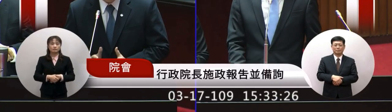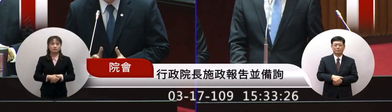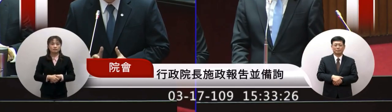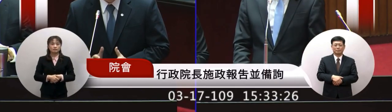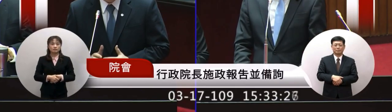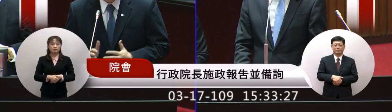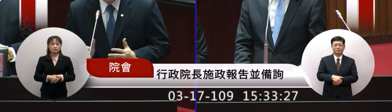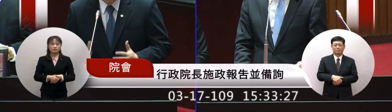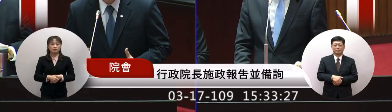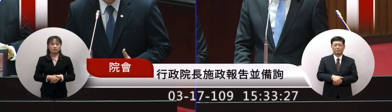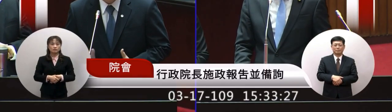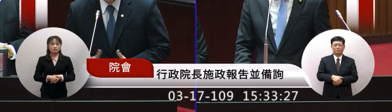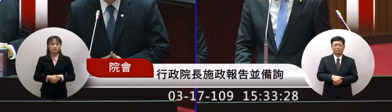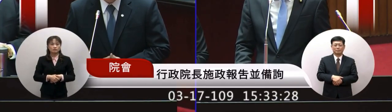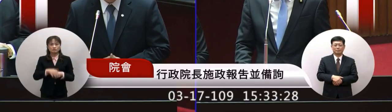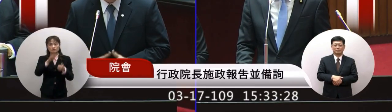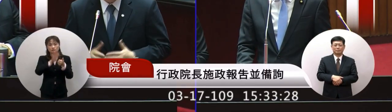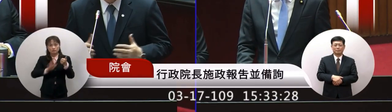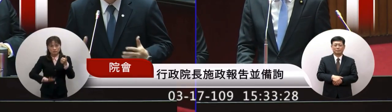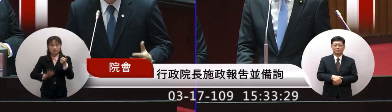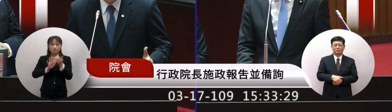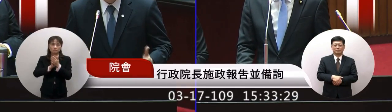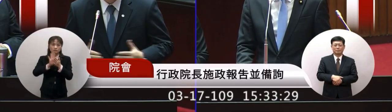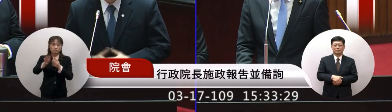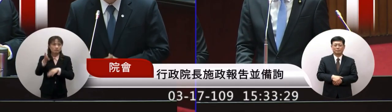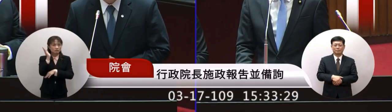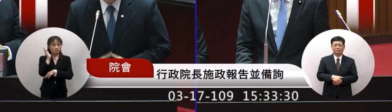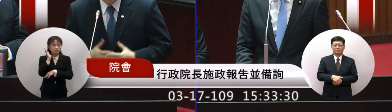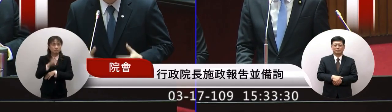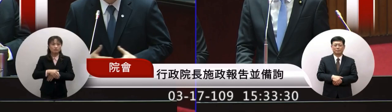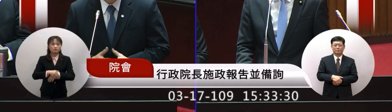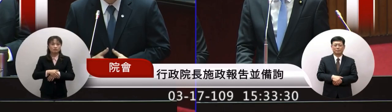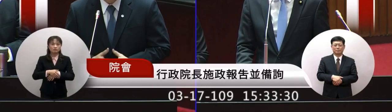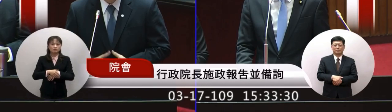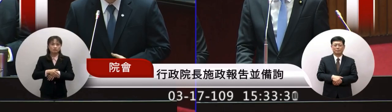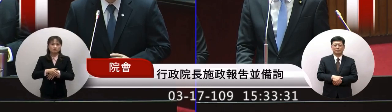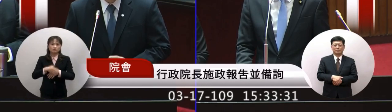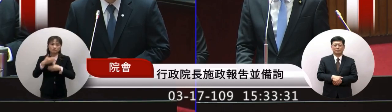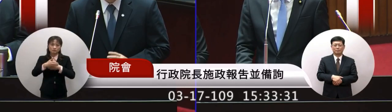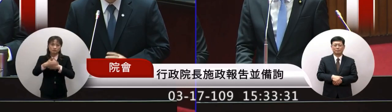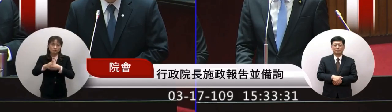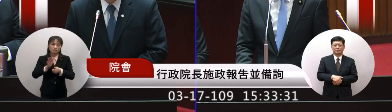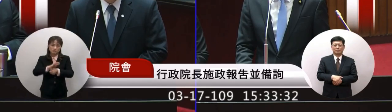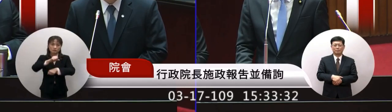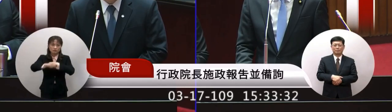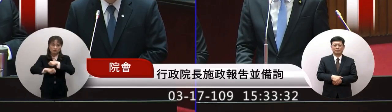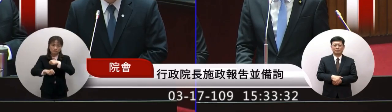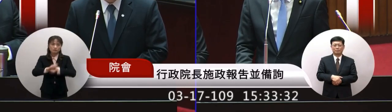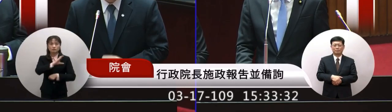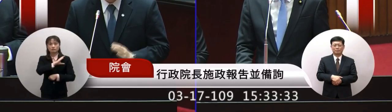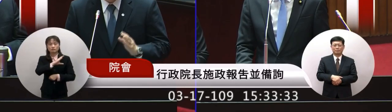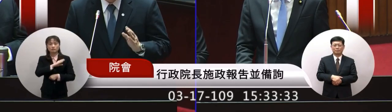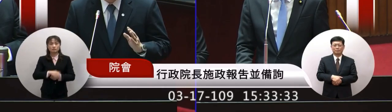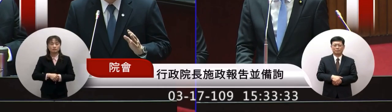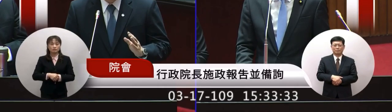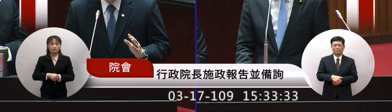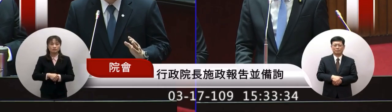会影响我们后续的一些就是推动。好，不过我们也秉持的当